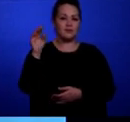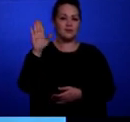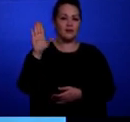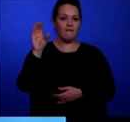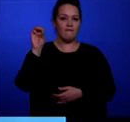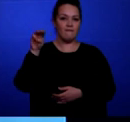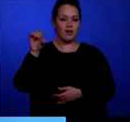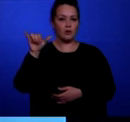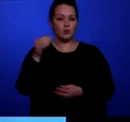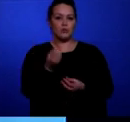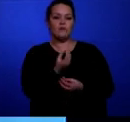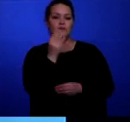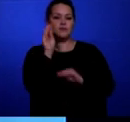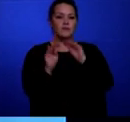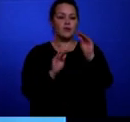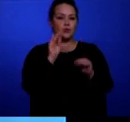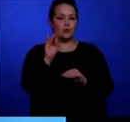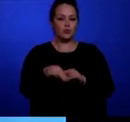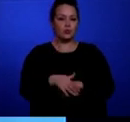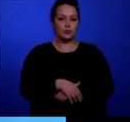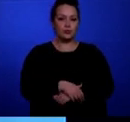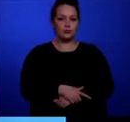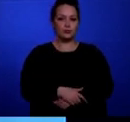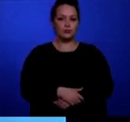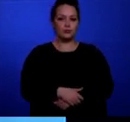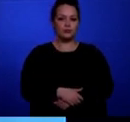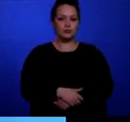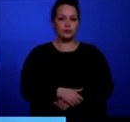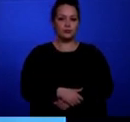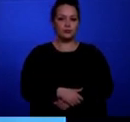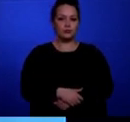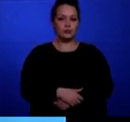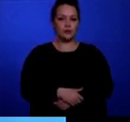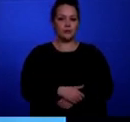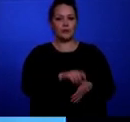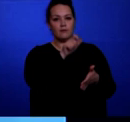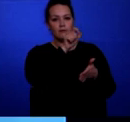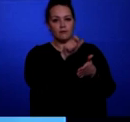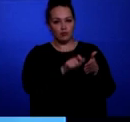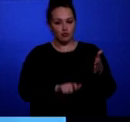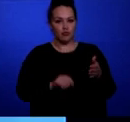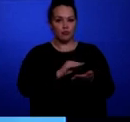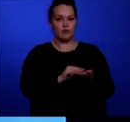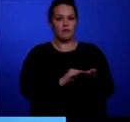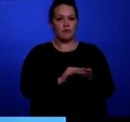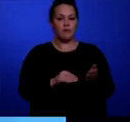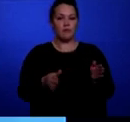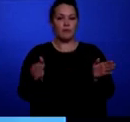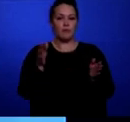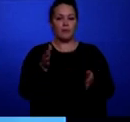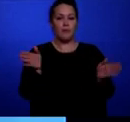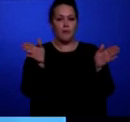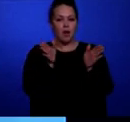Белая-пребелая вся стоит в цвету. А теперь весь стишок повторим. Маленькая